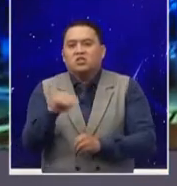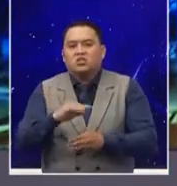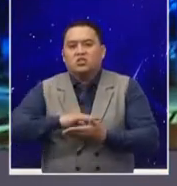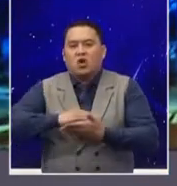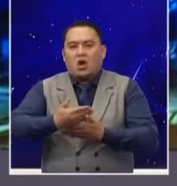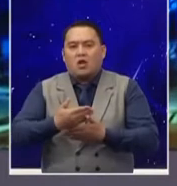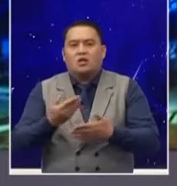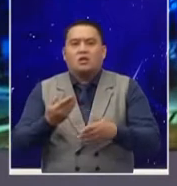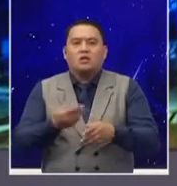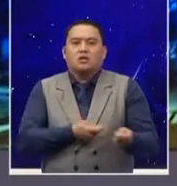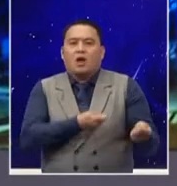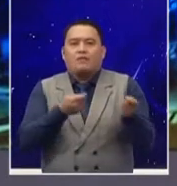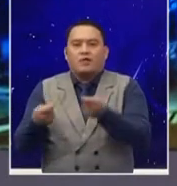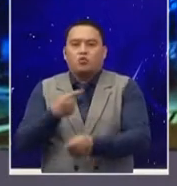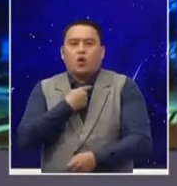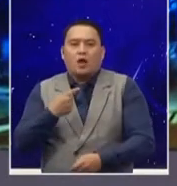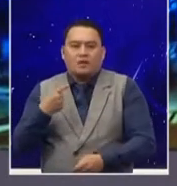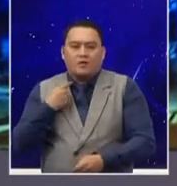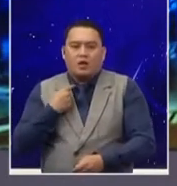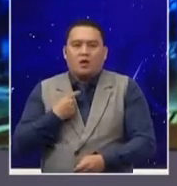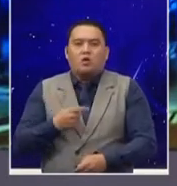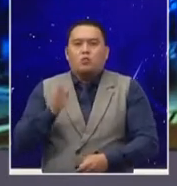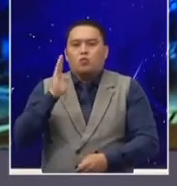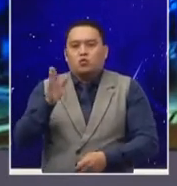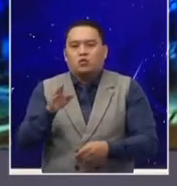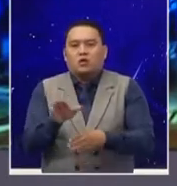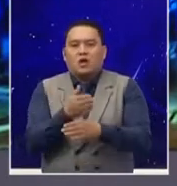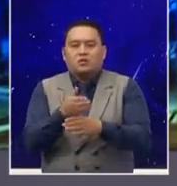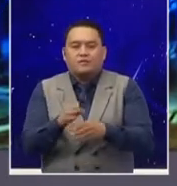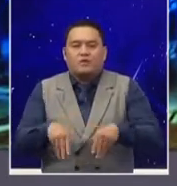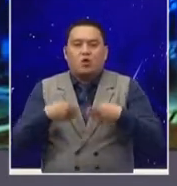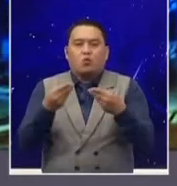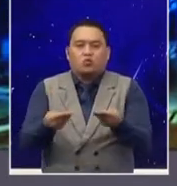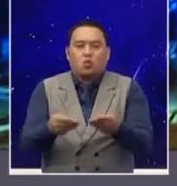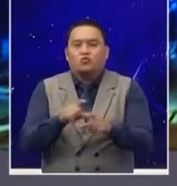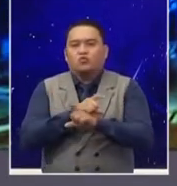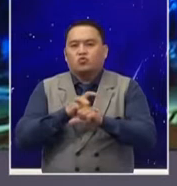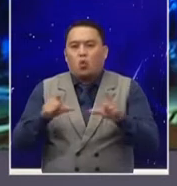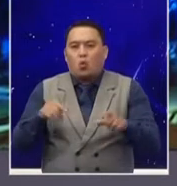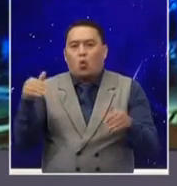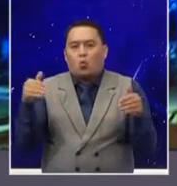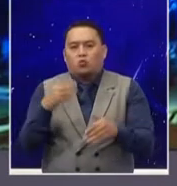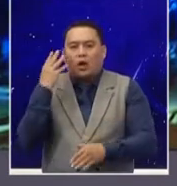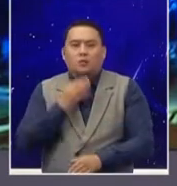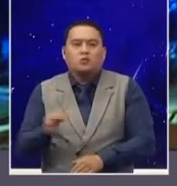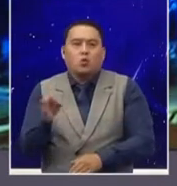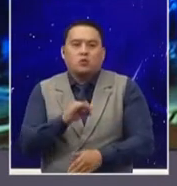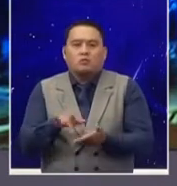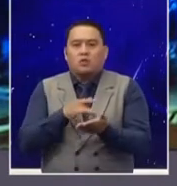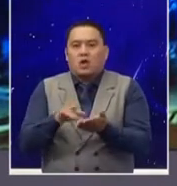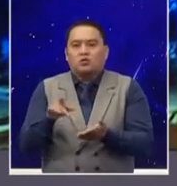единиц компьютерной техники доставлено в Талдыкурган для дальнейшего распределения среди учащихся школ и колледжей Алматинской